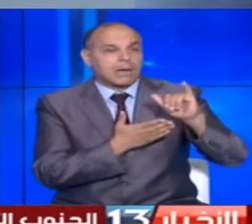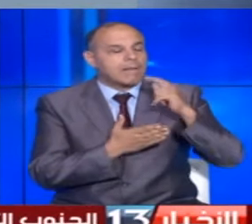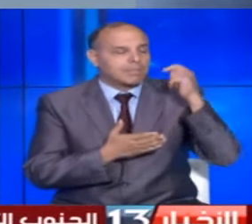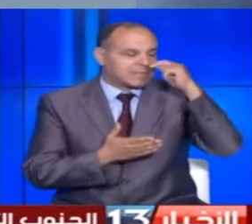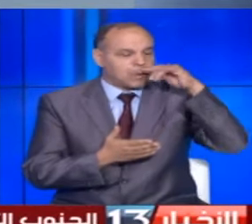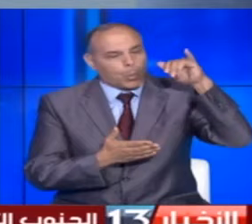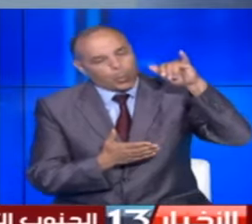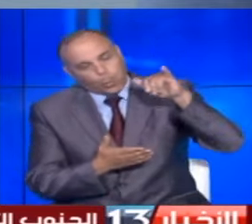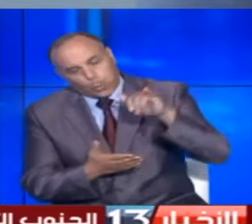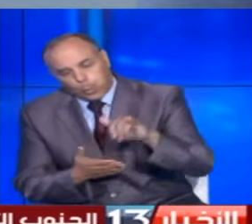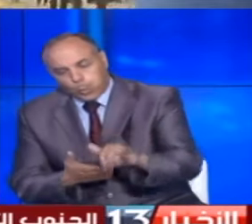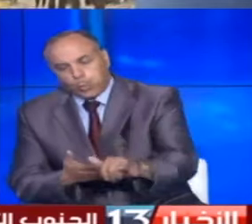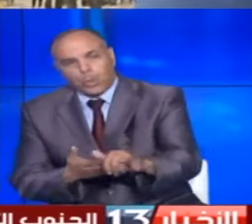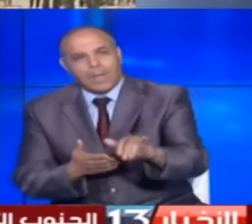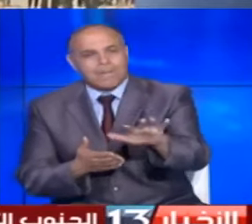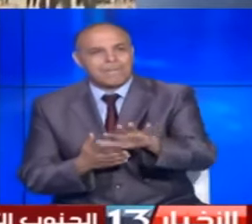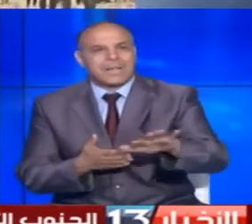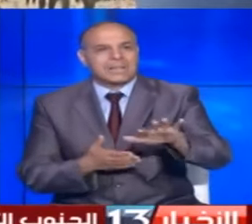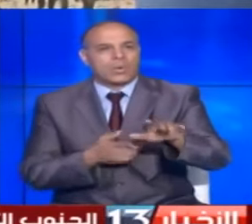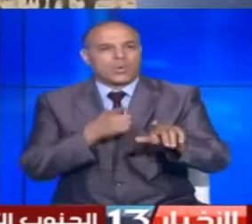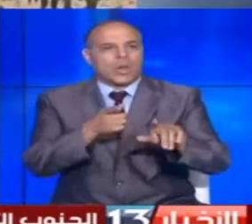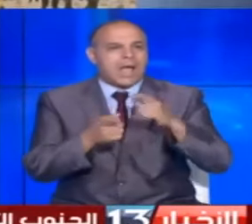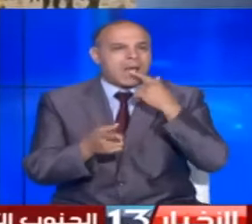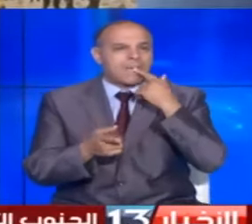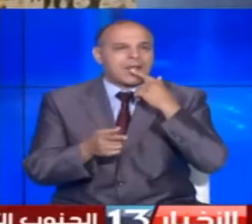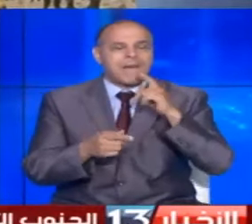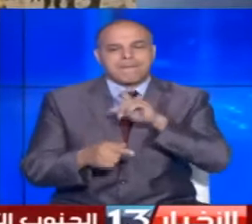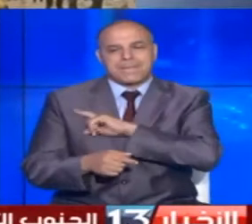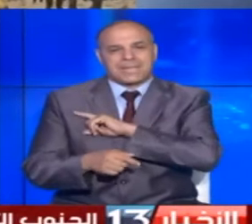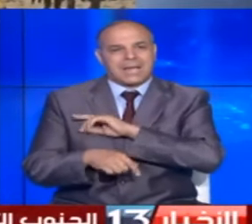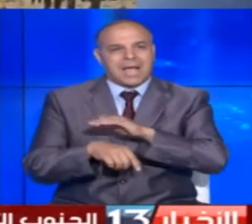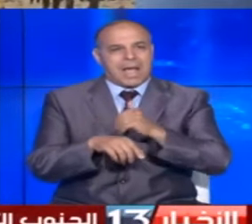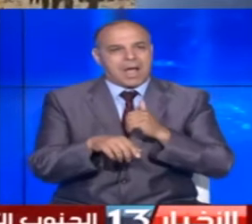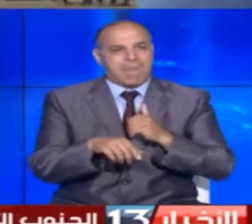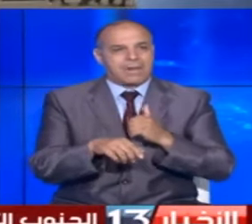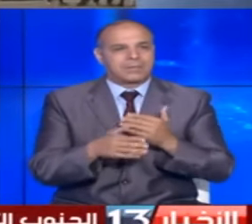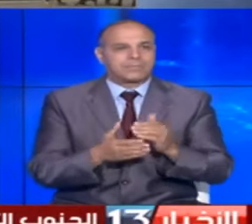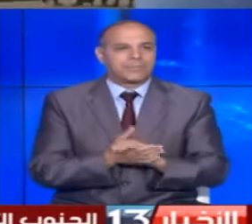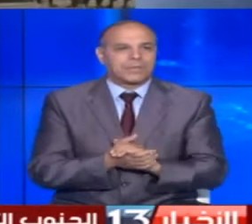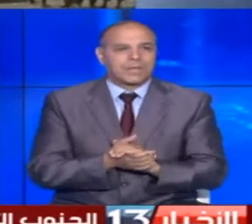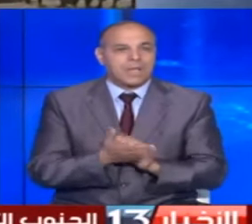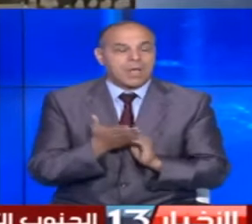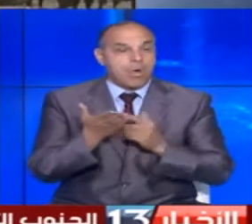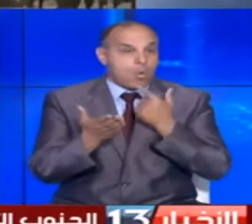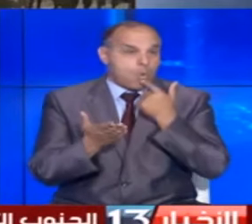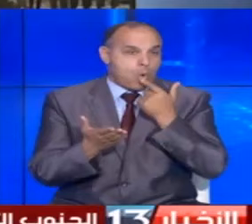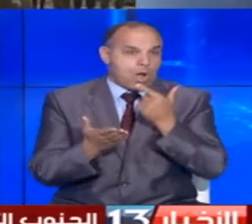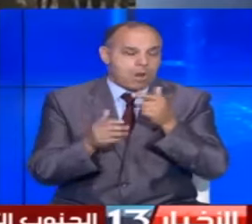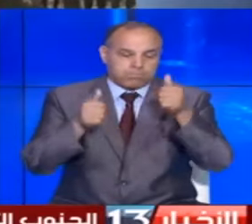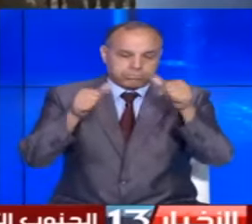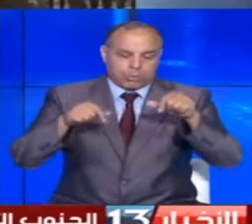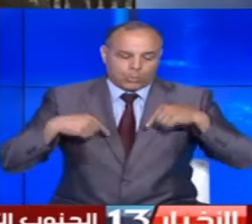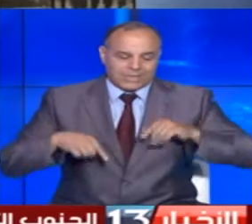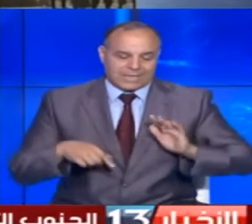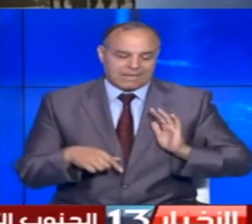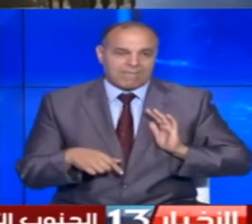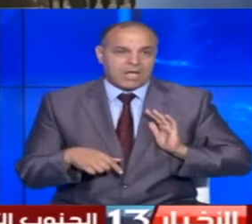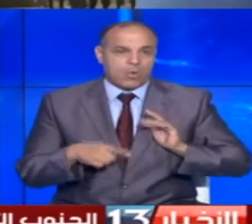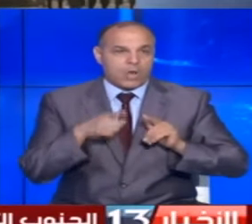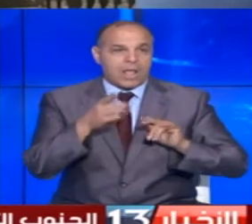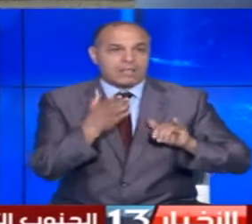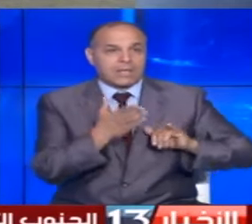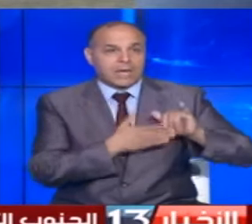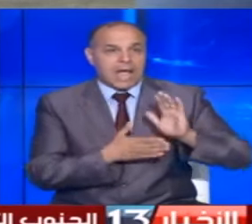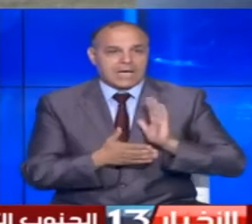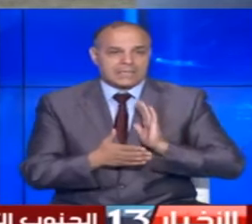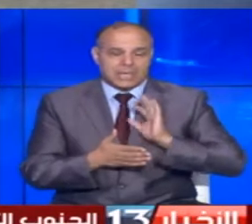للهبوط بمنطقه الجرف الاحمر مدنين قبل الوصول اليها واضاف بلاغ وزاره الدفاع الوطنيه ان طائره